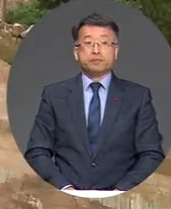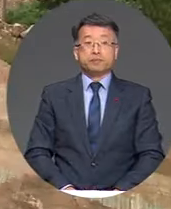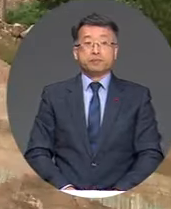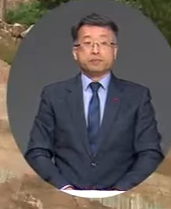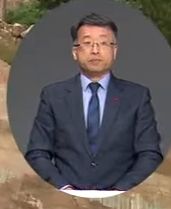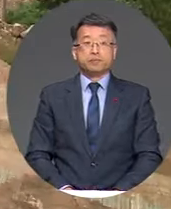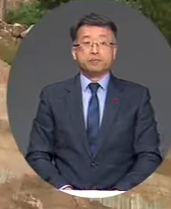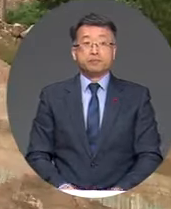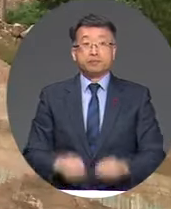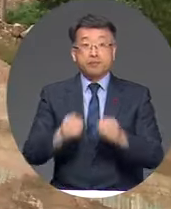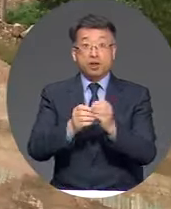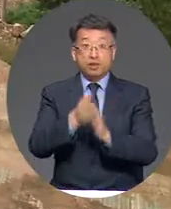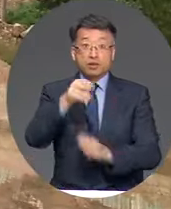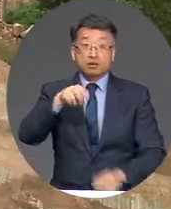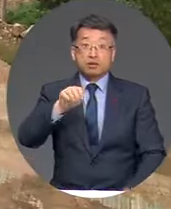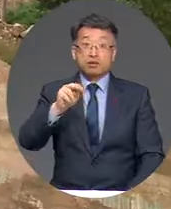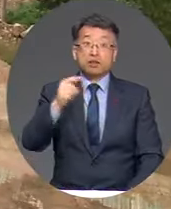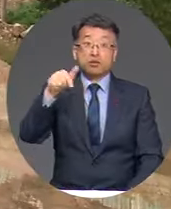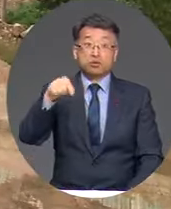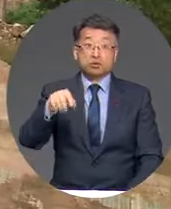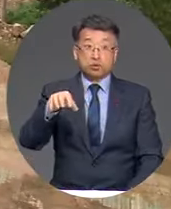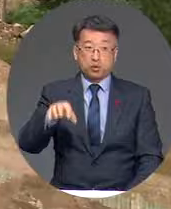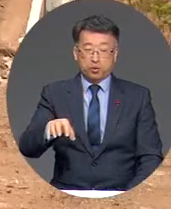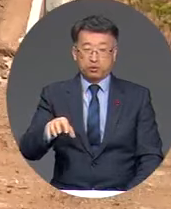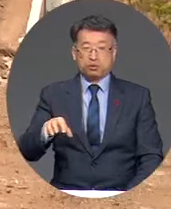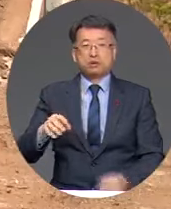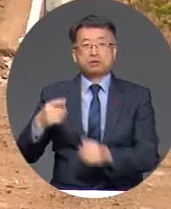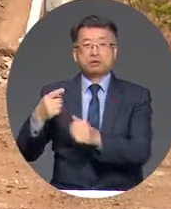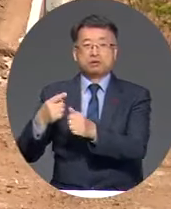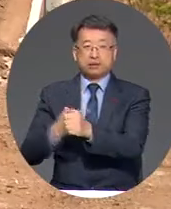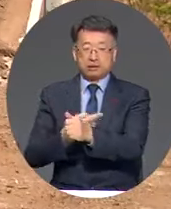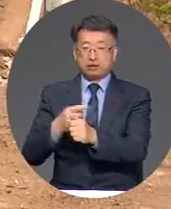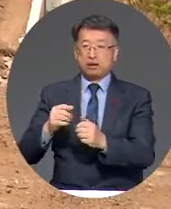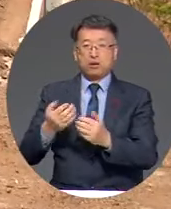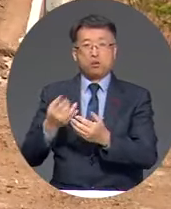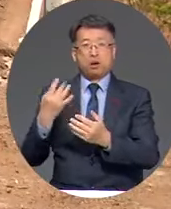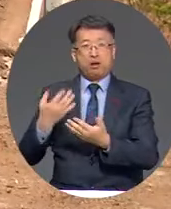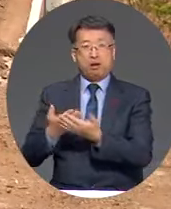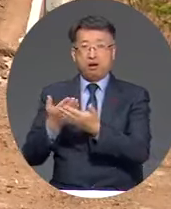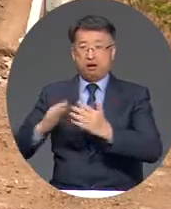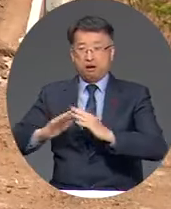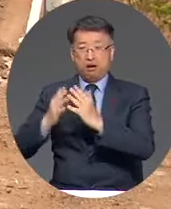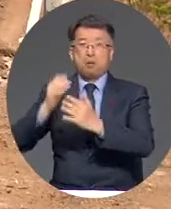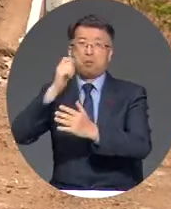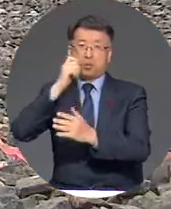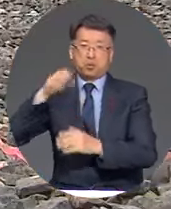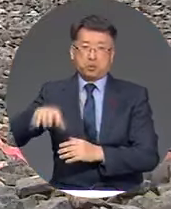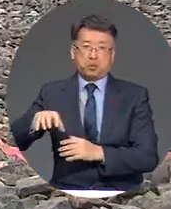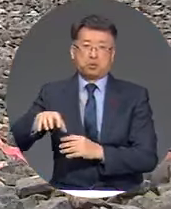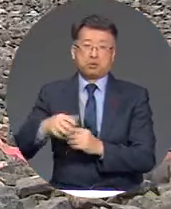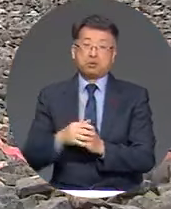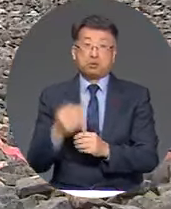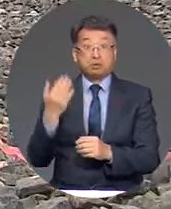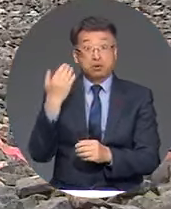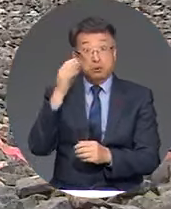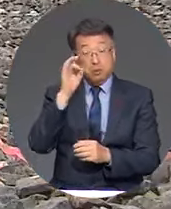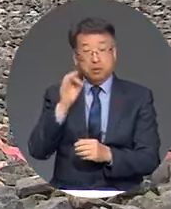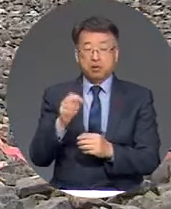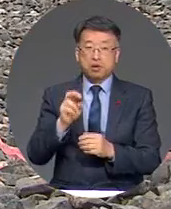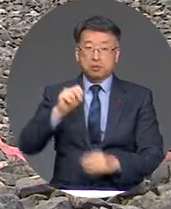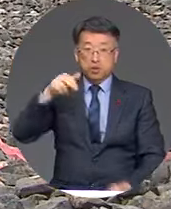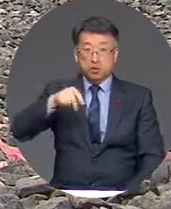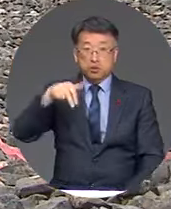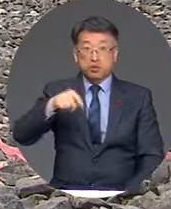취재했습니다 창원시 성산구의 한 개발제한구역 지난 2022년 4월부터 지난해 초까지 창원시